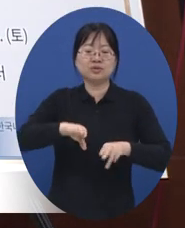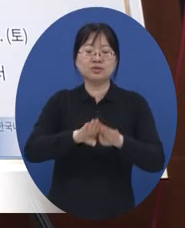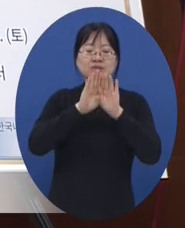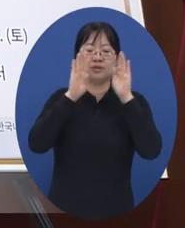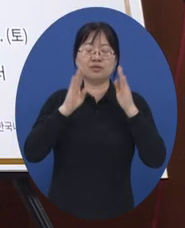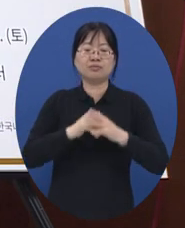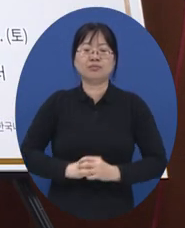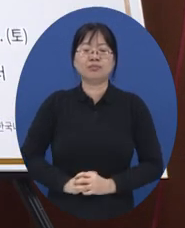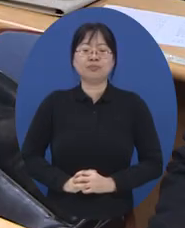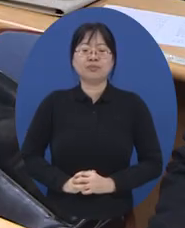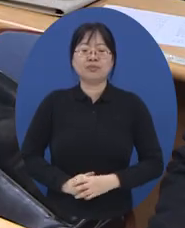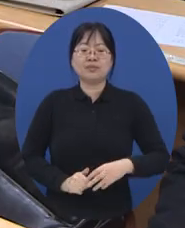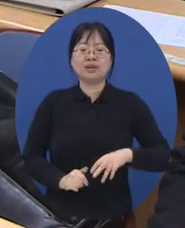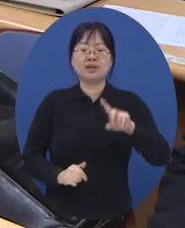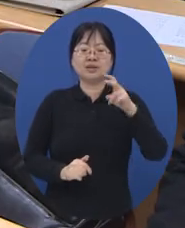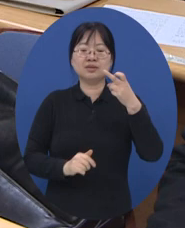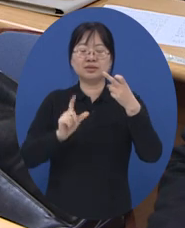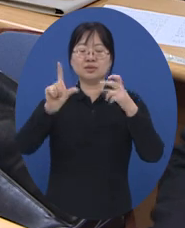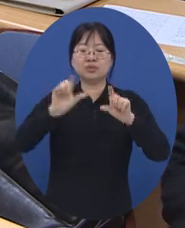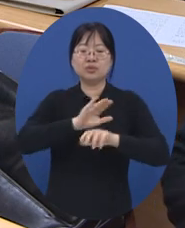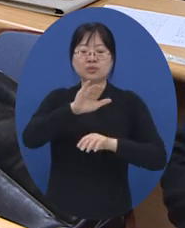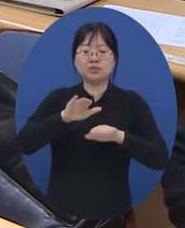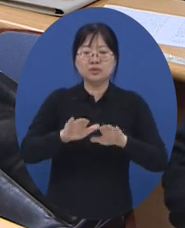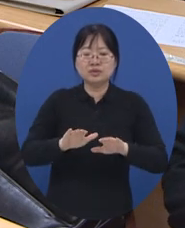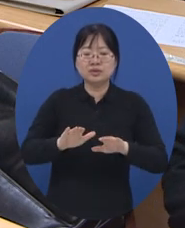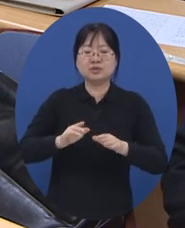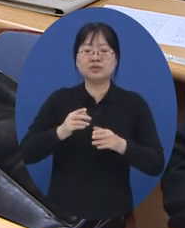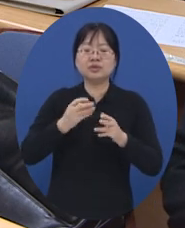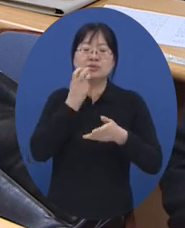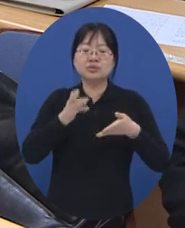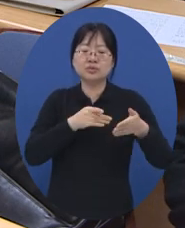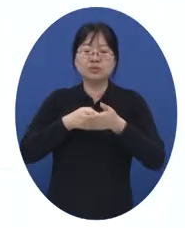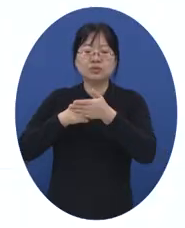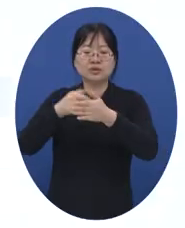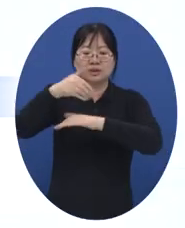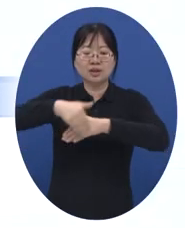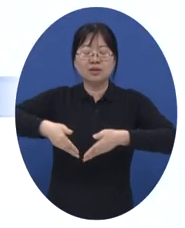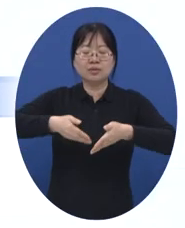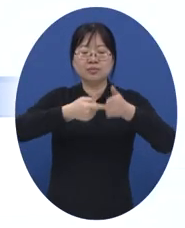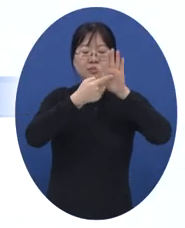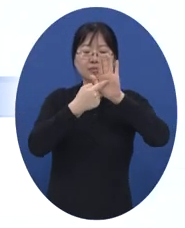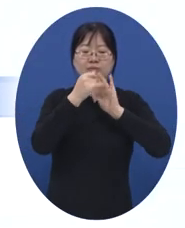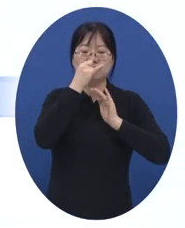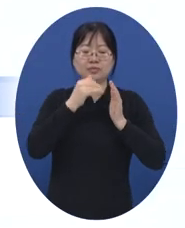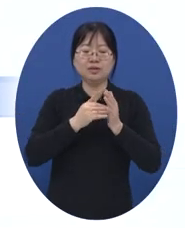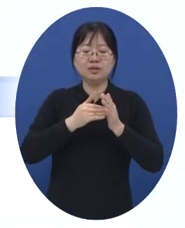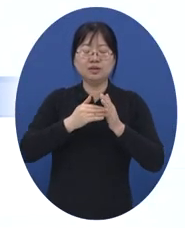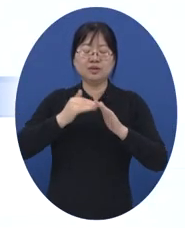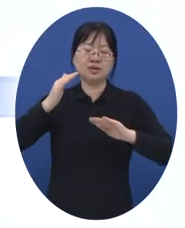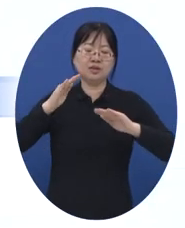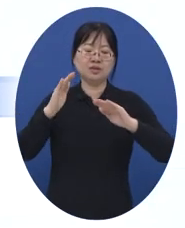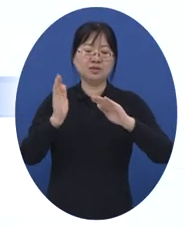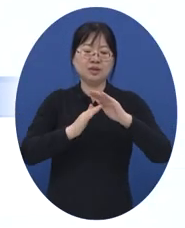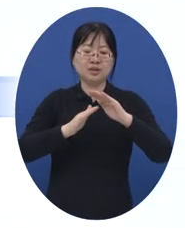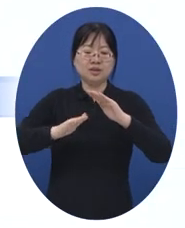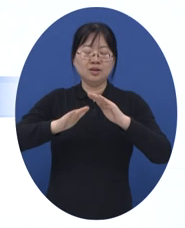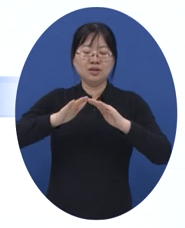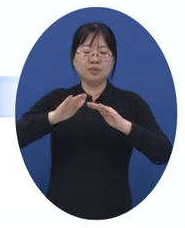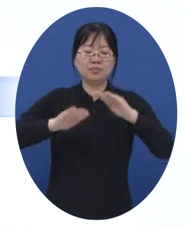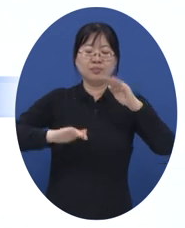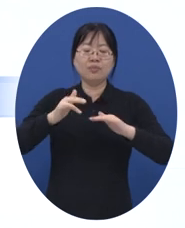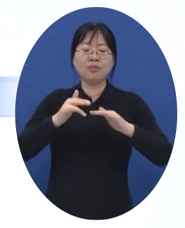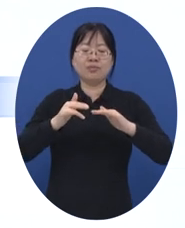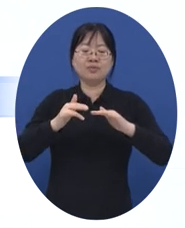열립니다. 12일 오늘 경기도가 추진 계획을 발표했습니다. 불공정과 불평등의 원인을 진단하고 이에